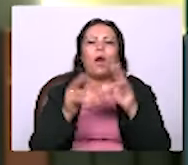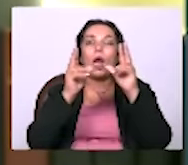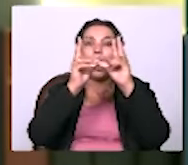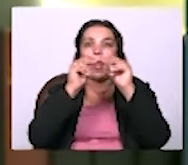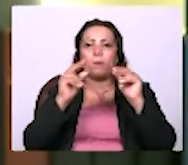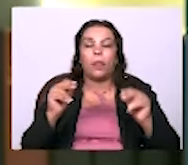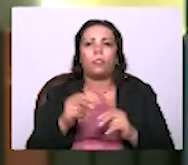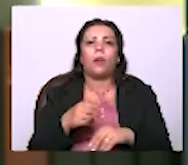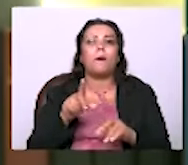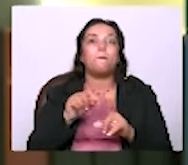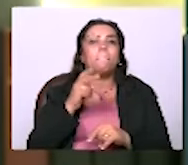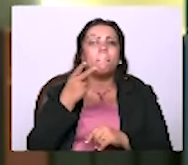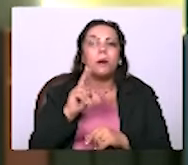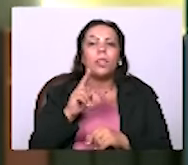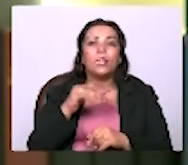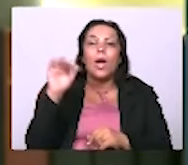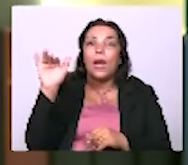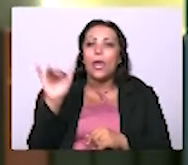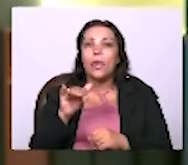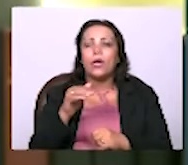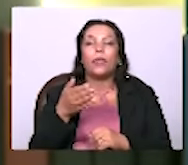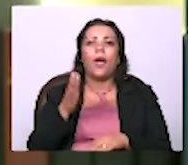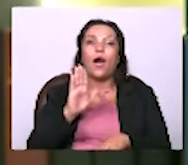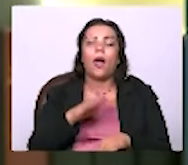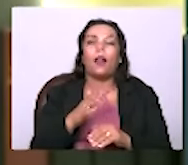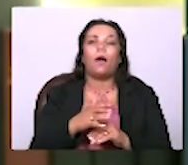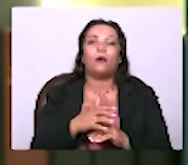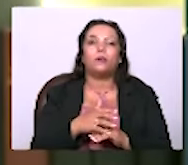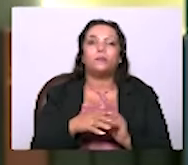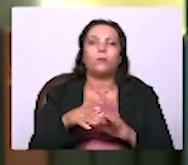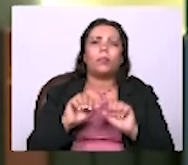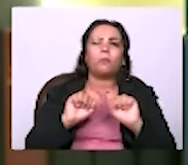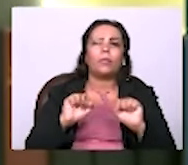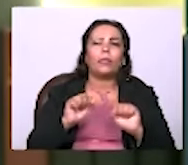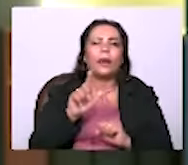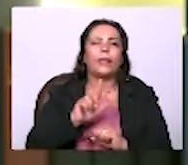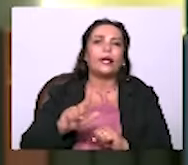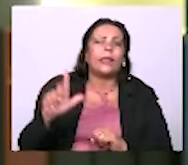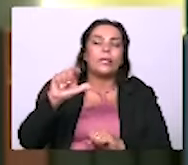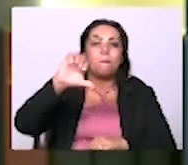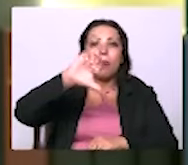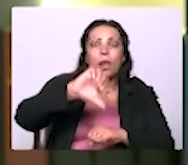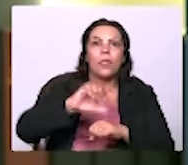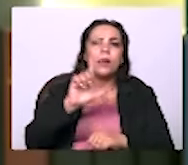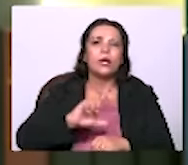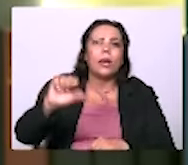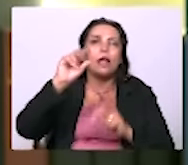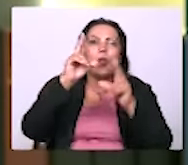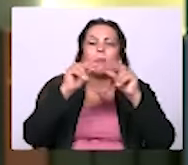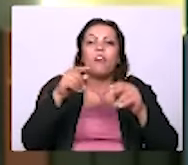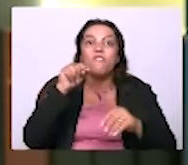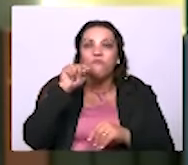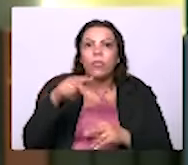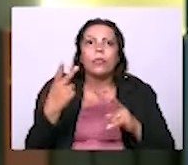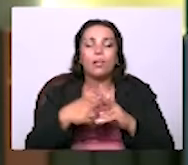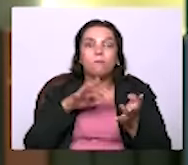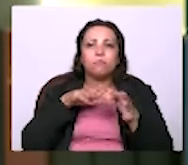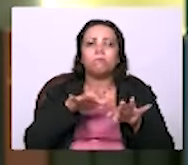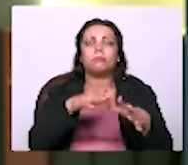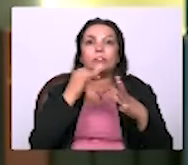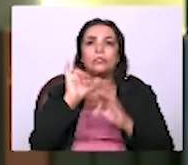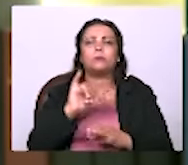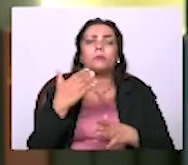لبنان من سياتي على ا سده الرئاسه اللبنانيه واضح ان هناك دفع شديد الايام